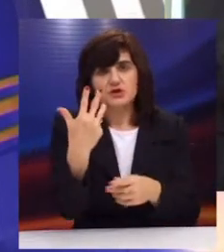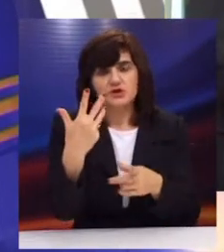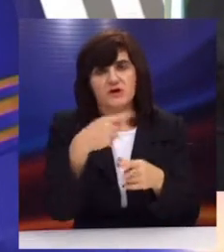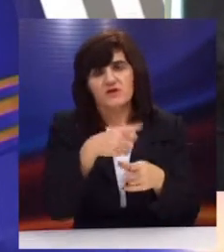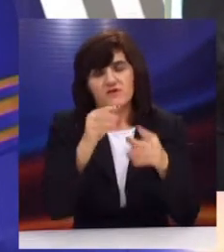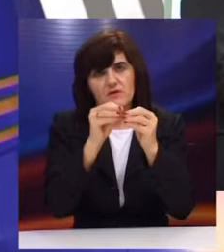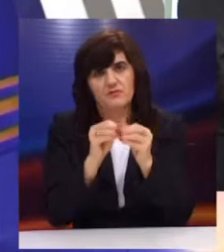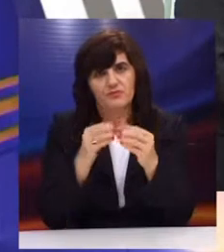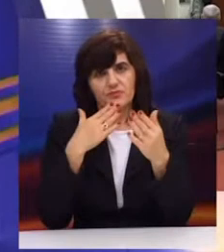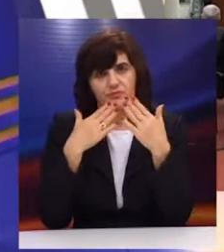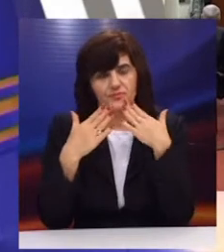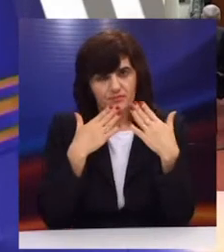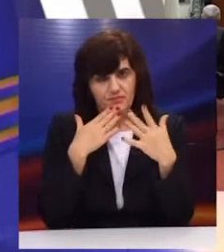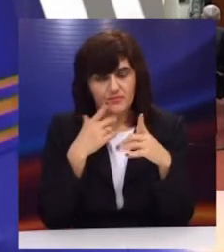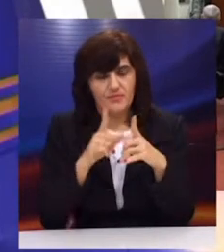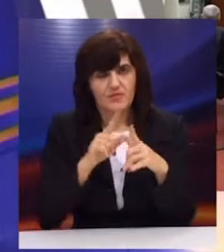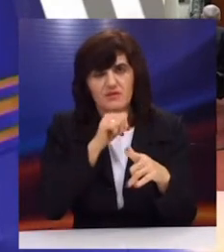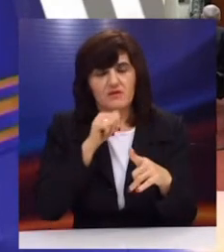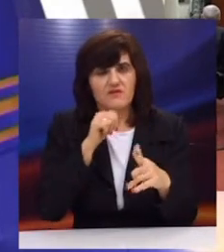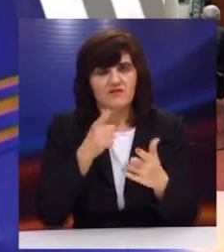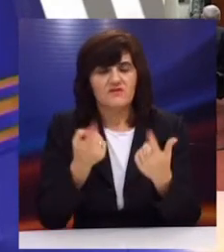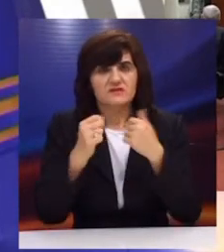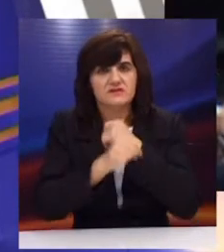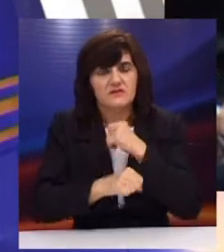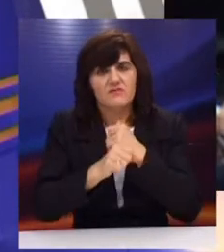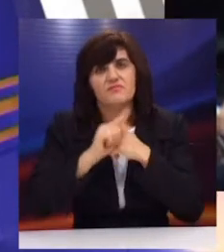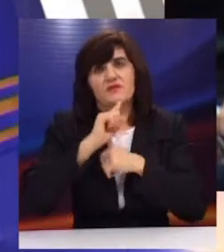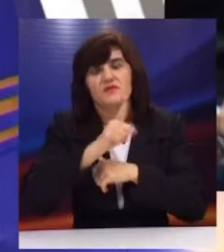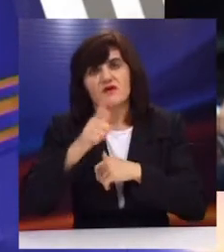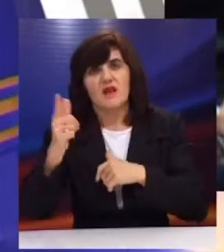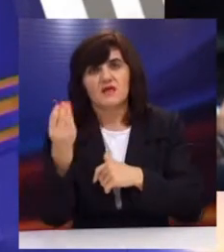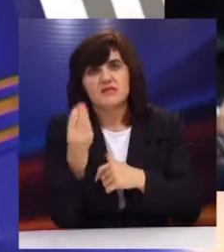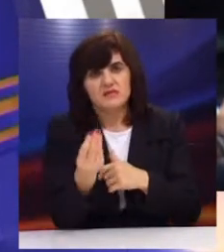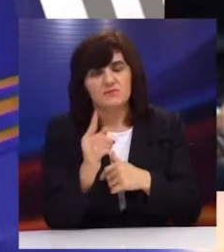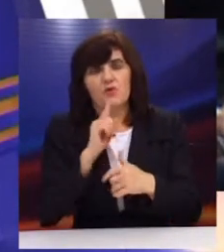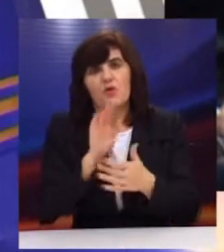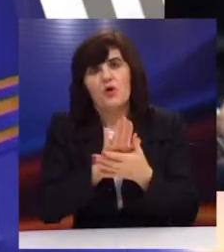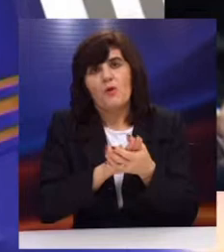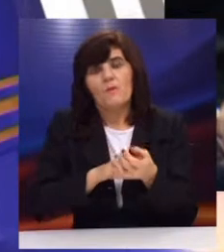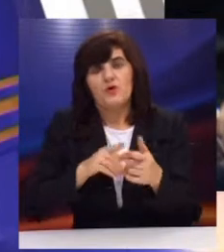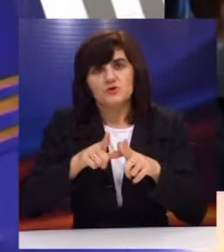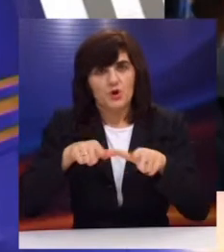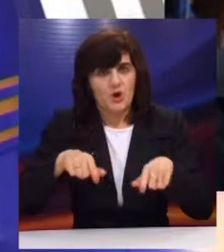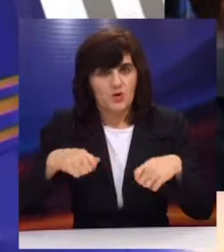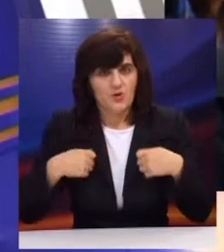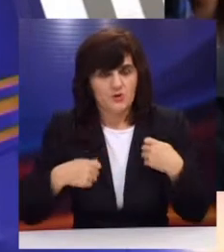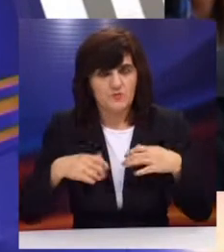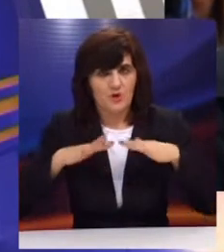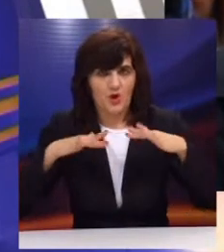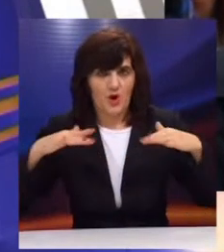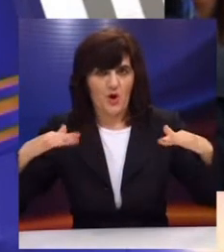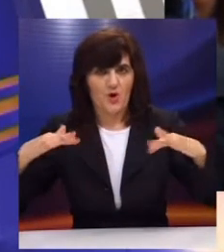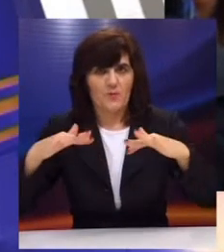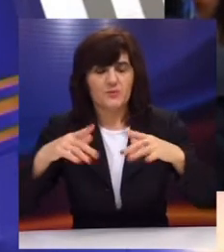poljoprivredni forum Hrana za Evropu u organizaciji Ekonomskog instituta i Društva agrarnih ekonomista Srbije, koji je počeo u Subotici, okuplja predstavnike